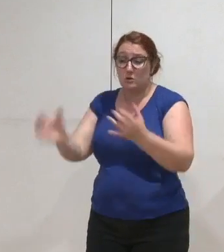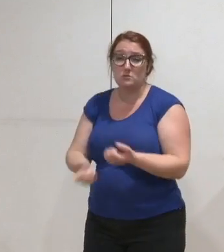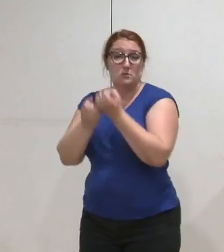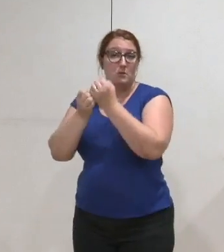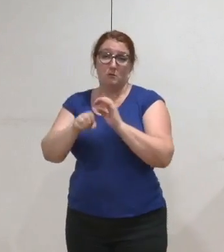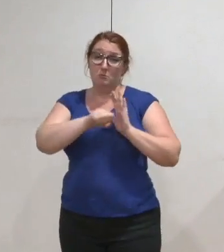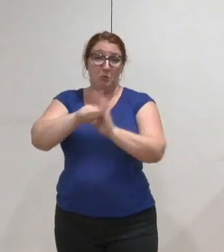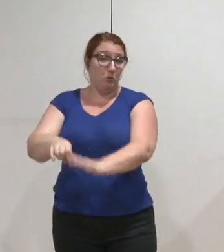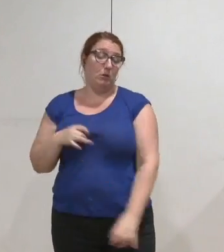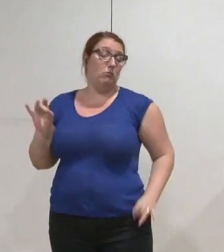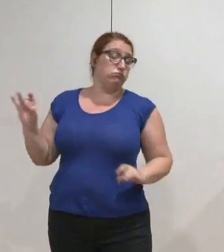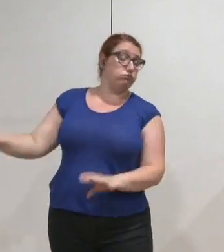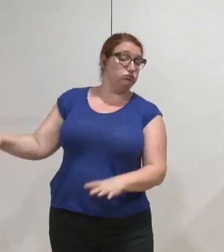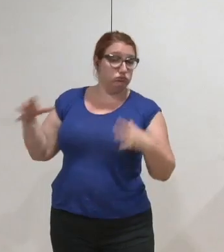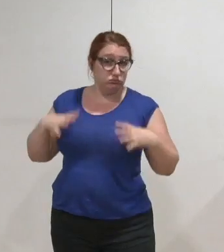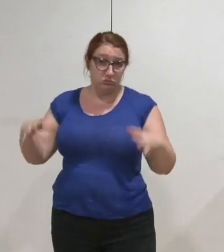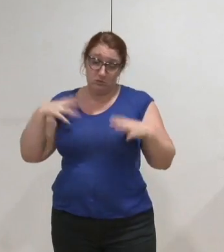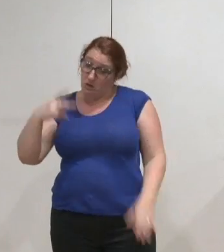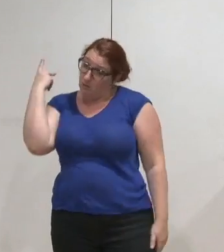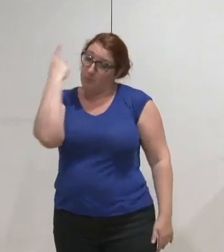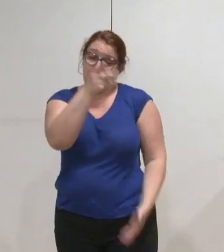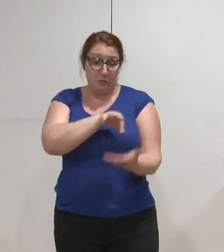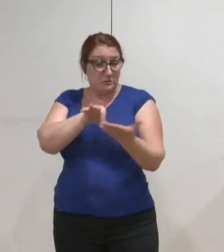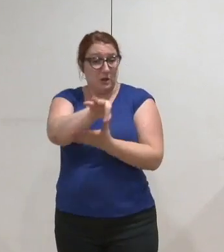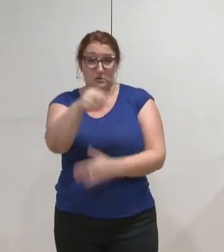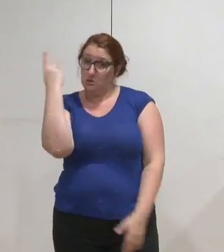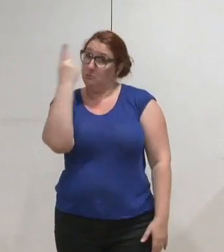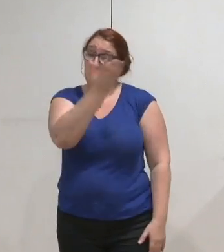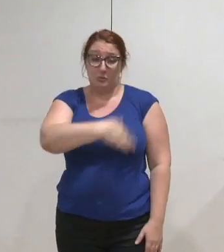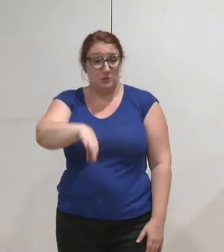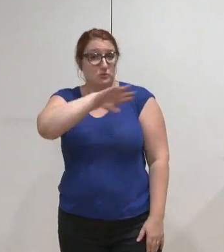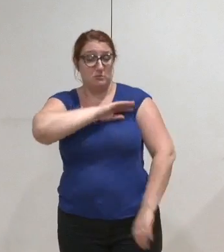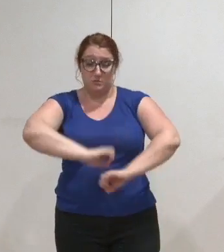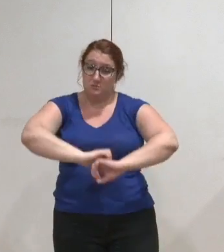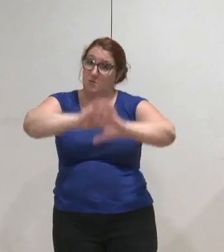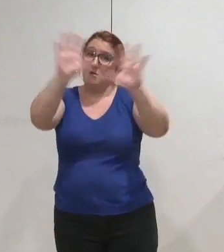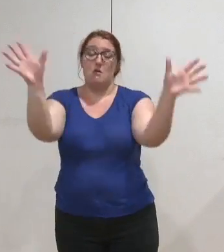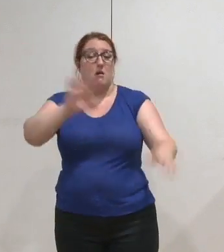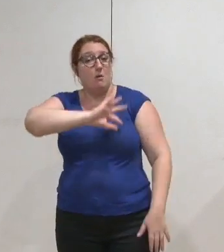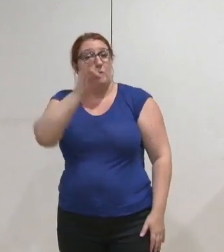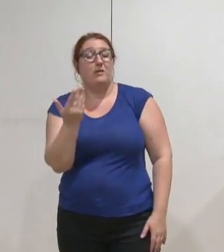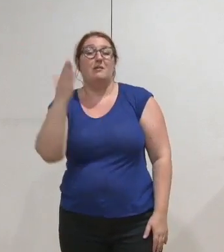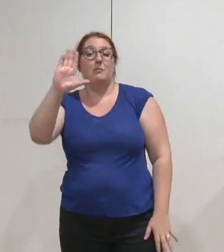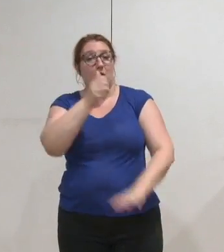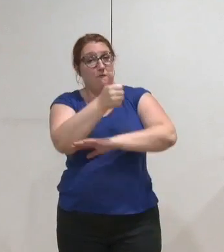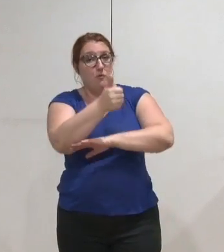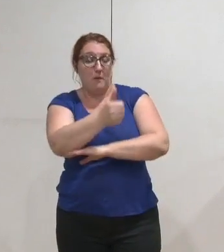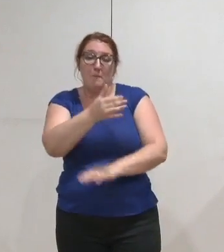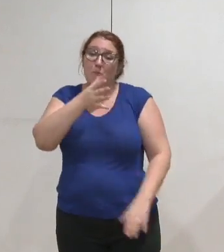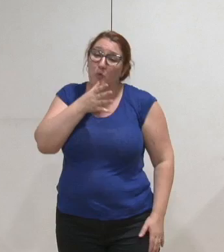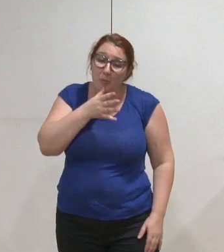priorité c'est votre choix c'est votre responsabilité il y a pas d'ambiguité là-dessus mais vous ne pouvez pas à la